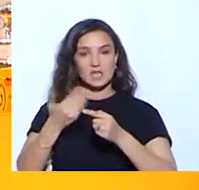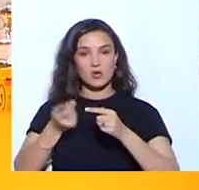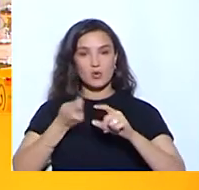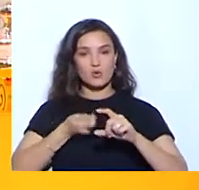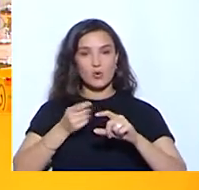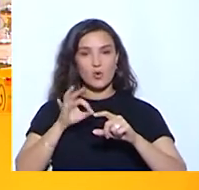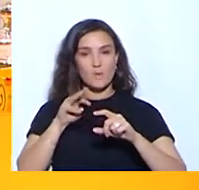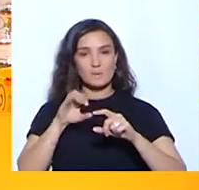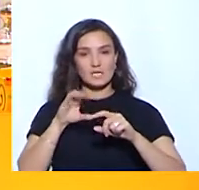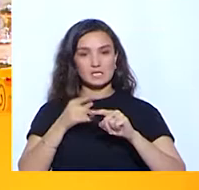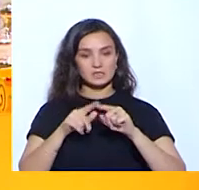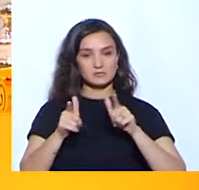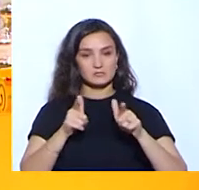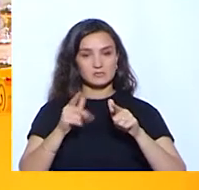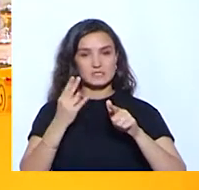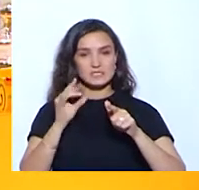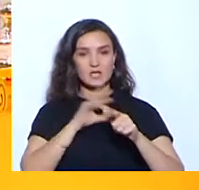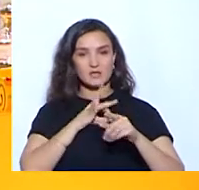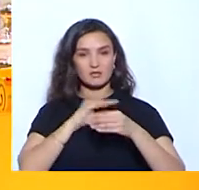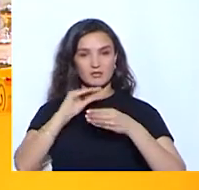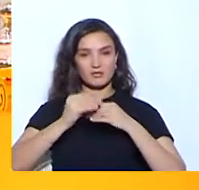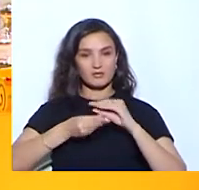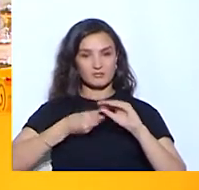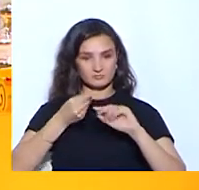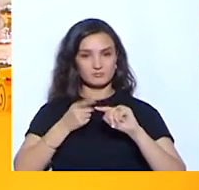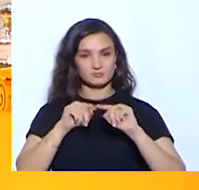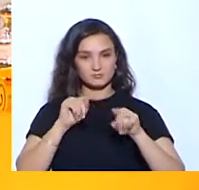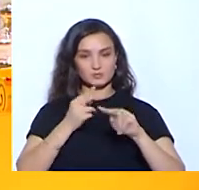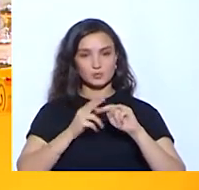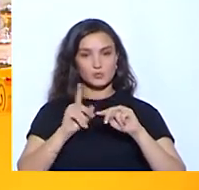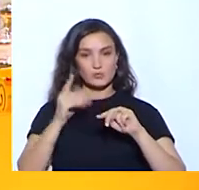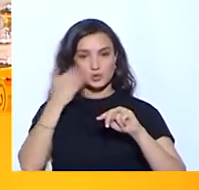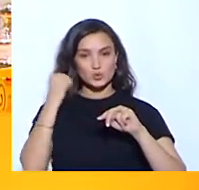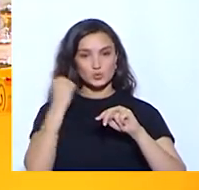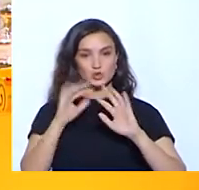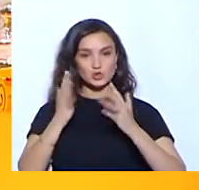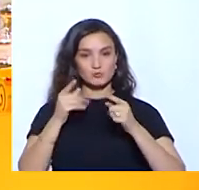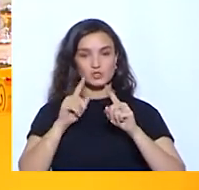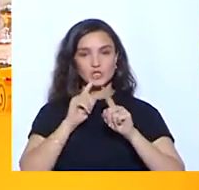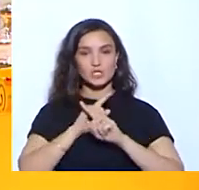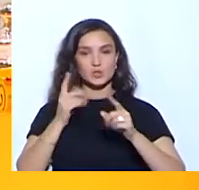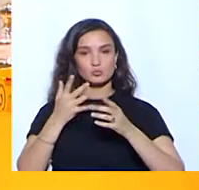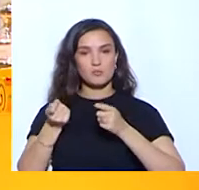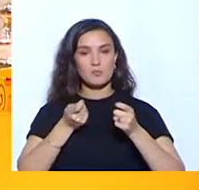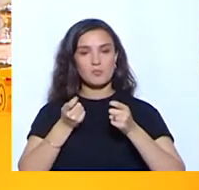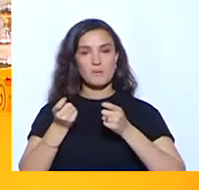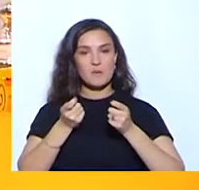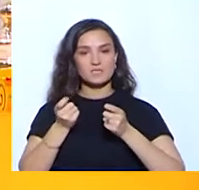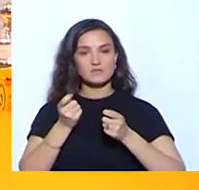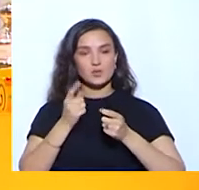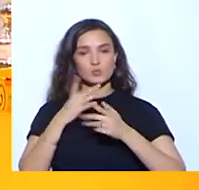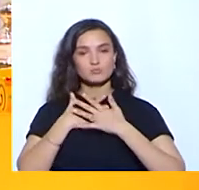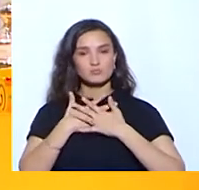მე ვგულისხმობ ცილა, რომელიც თეთრი ფიფქის სახით არის. იმიტომ რომ ინსულტის შემთხვევაში განსაკუთრებით თუ მართვით ისუნთქვა დაჭირდა,